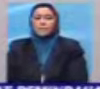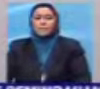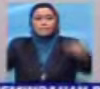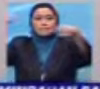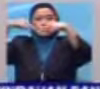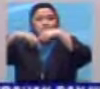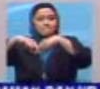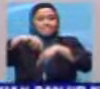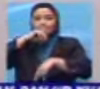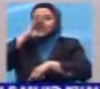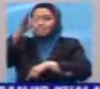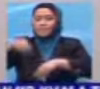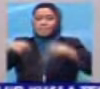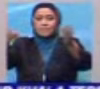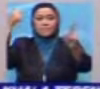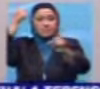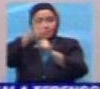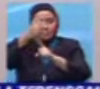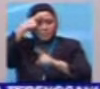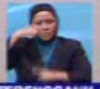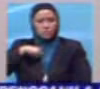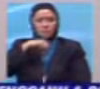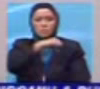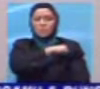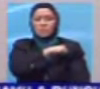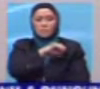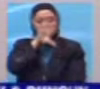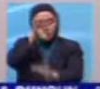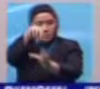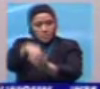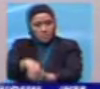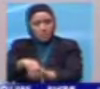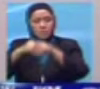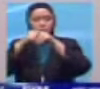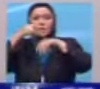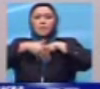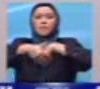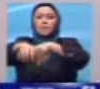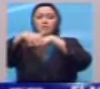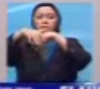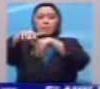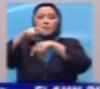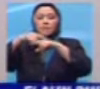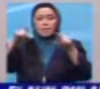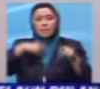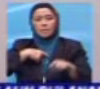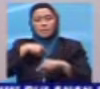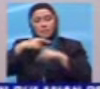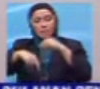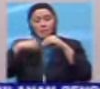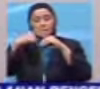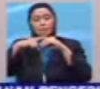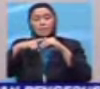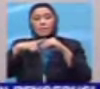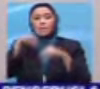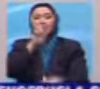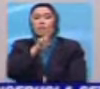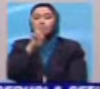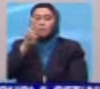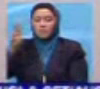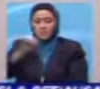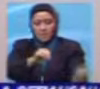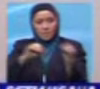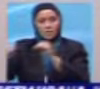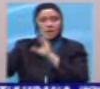UMNO tidak akan mengeluarkan arahan kepada ahli-ahlinya untuk menyertai perhimpunan pindaan akta Mahkamah Syariah Bidang Kuasa Jenayah anjuran